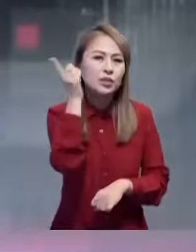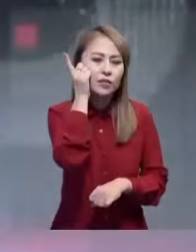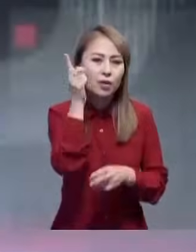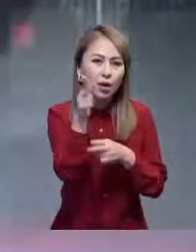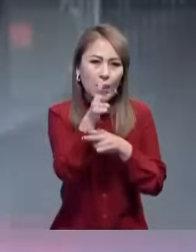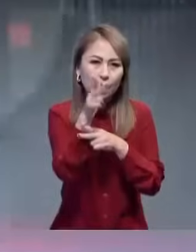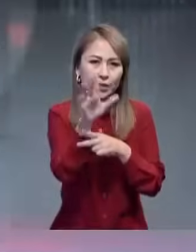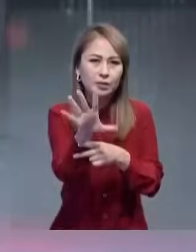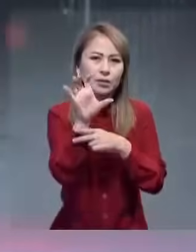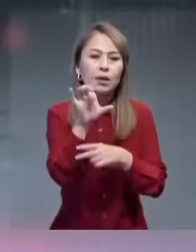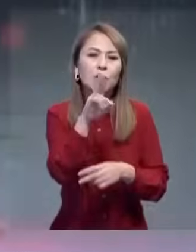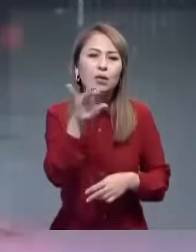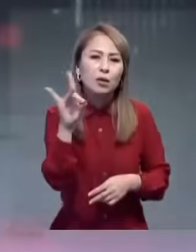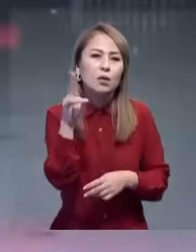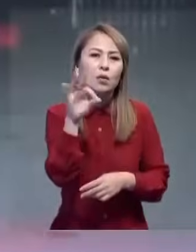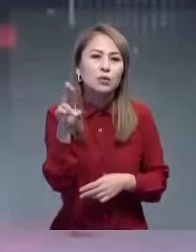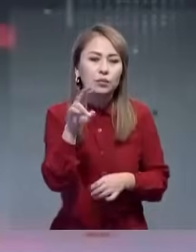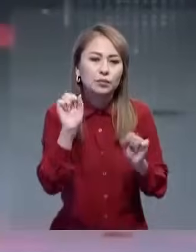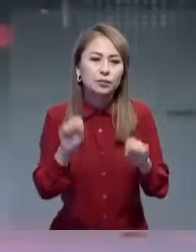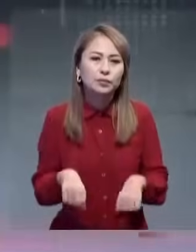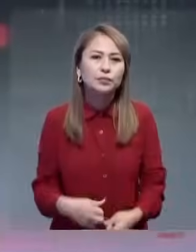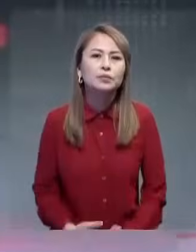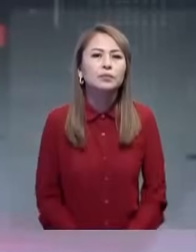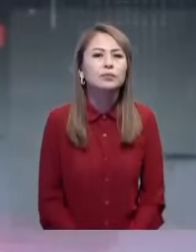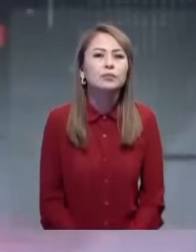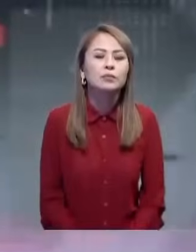үшін смартфоныңыздың камерасын экранда көрсетілген